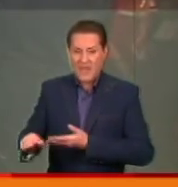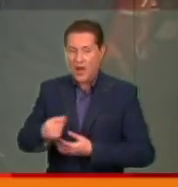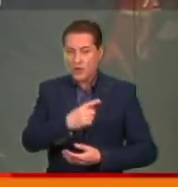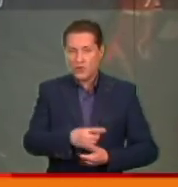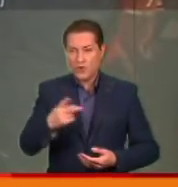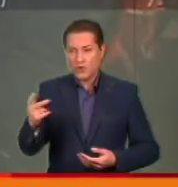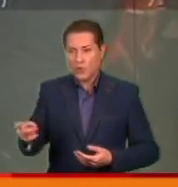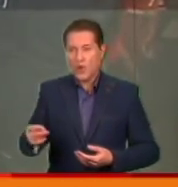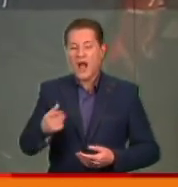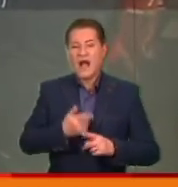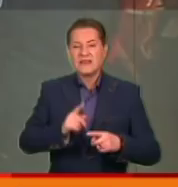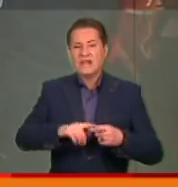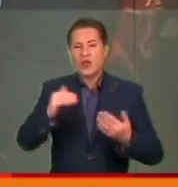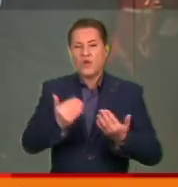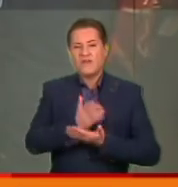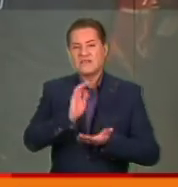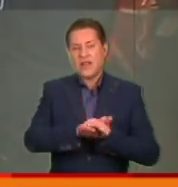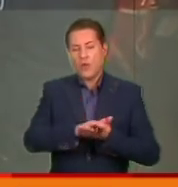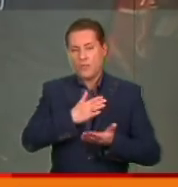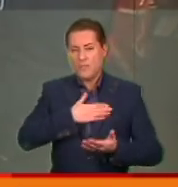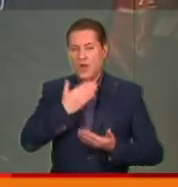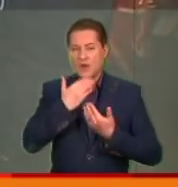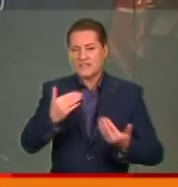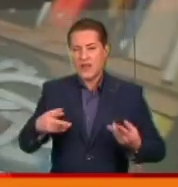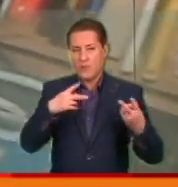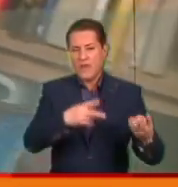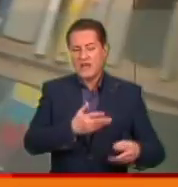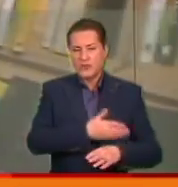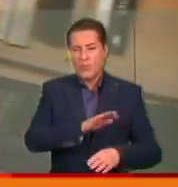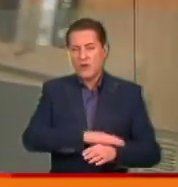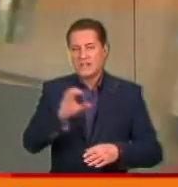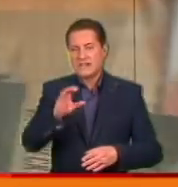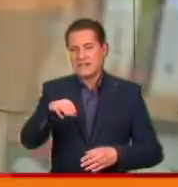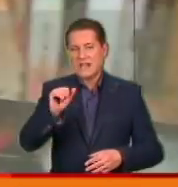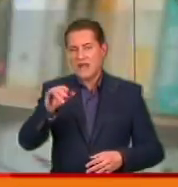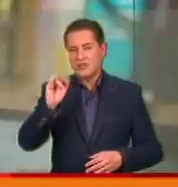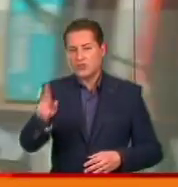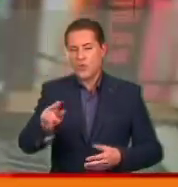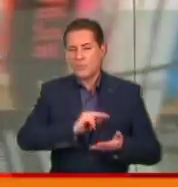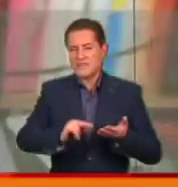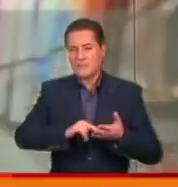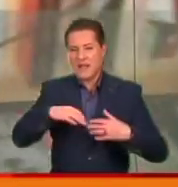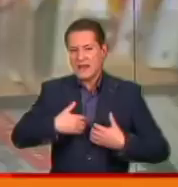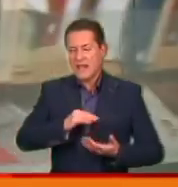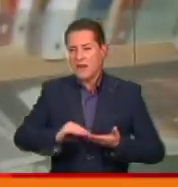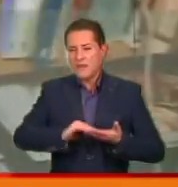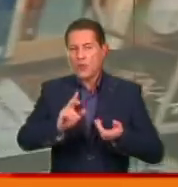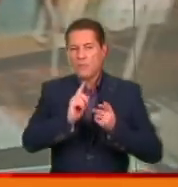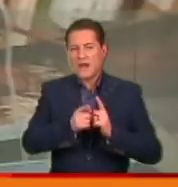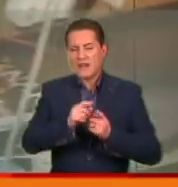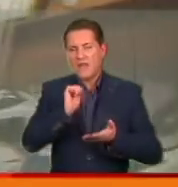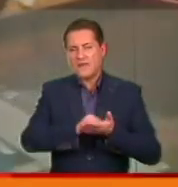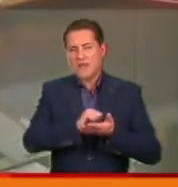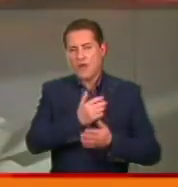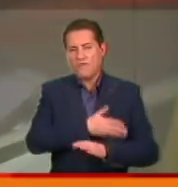один мій новий знайомий, теж з останньої поїздки до Польщі, Анджей Стасюк. Письменник, драматург, він перекладає і видає в